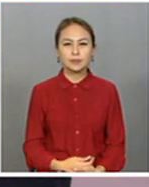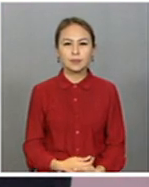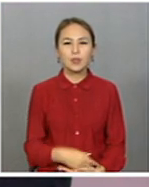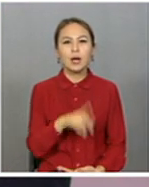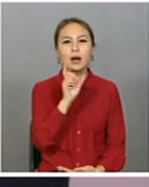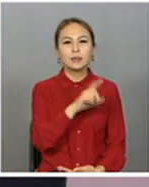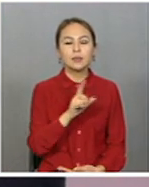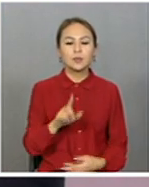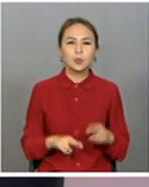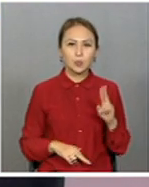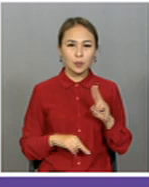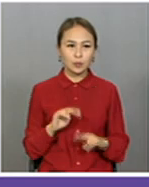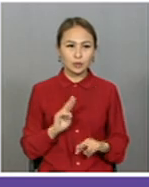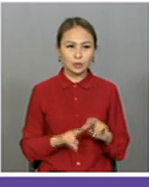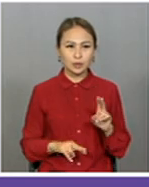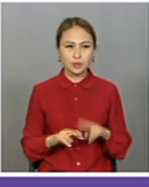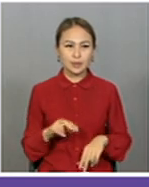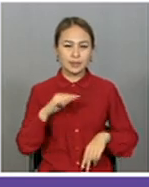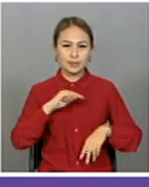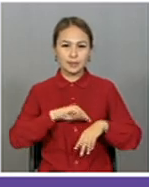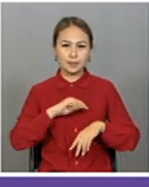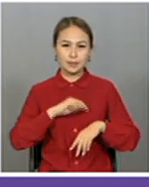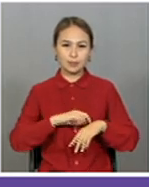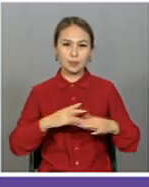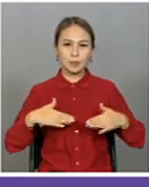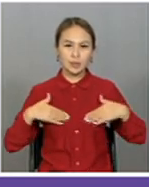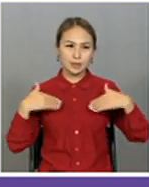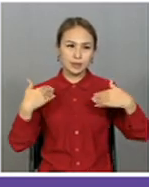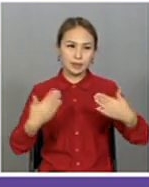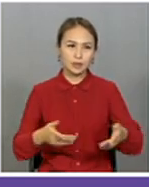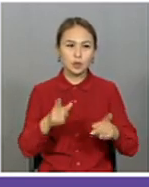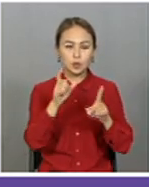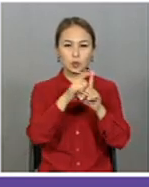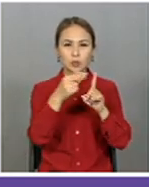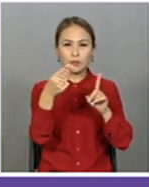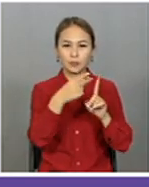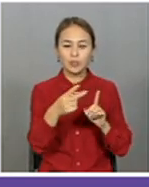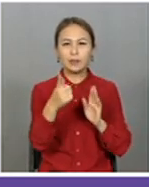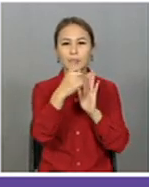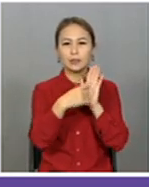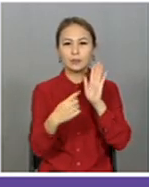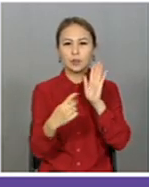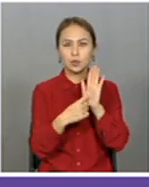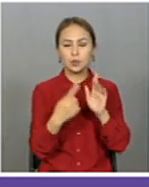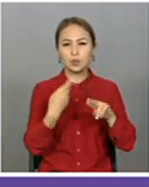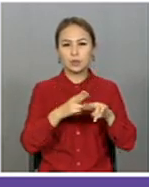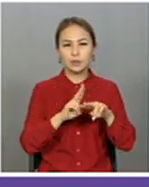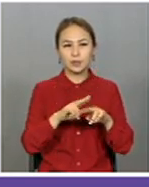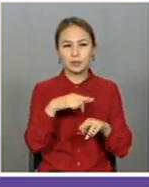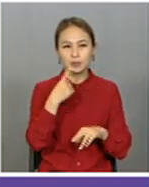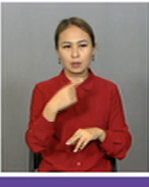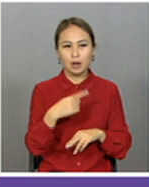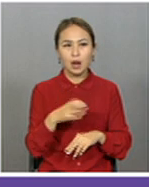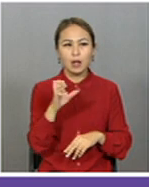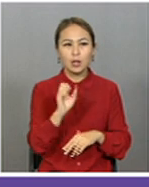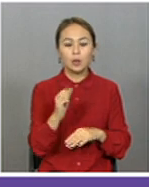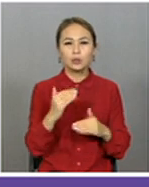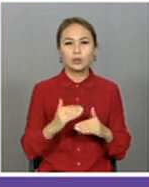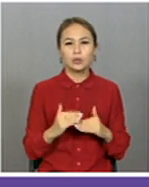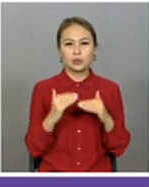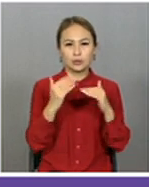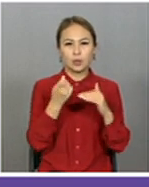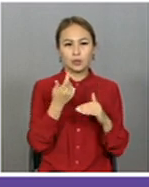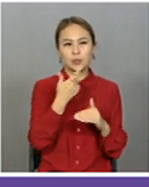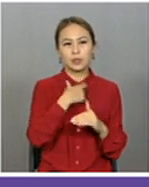Адамның көңіл күйін, сезімін білдіретін сөйлемді лепті сөйлем деп атайды. Олар